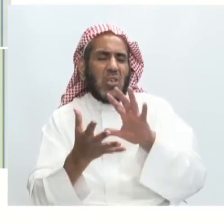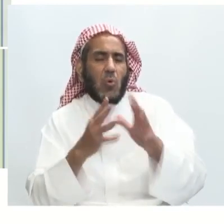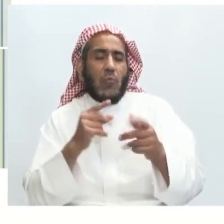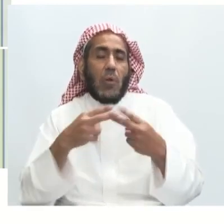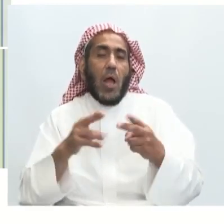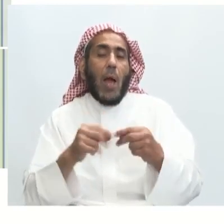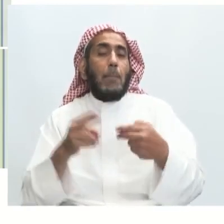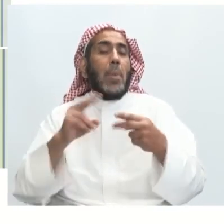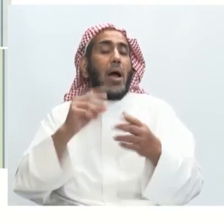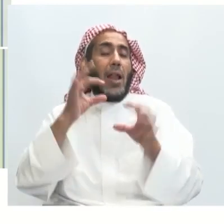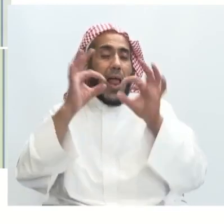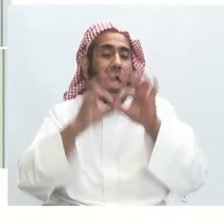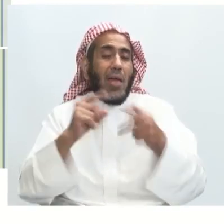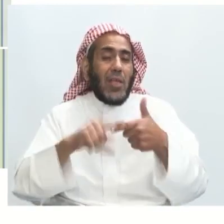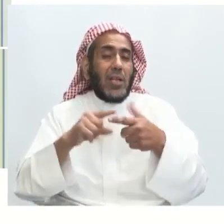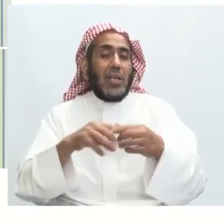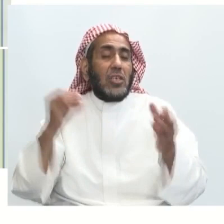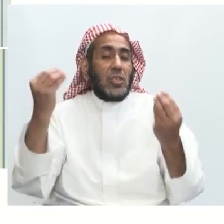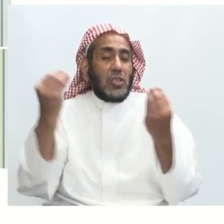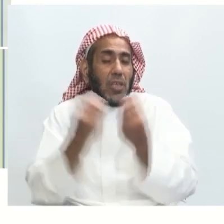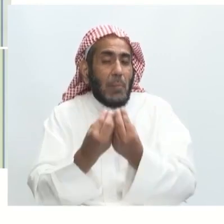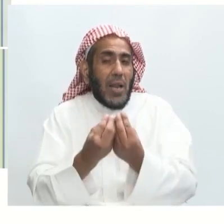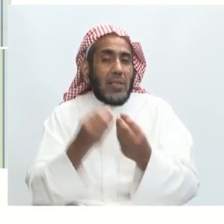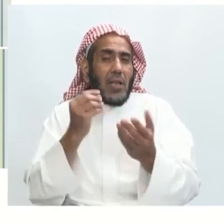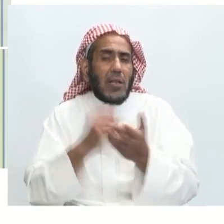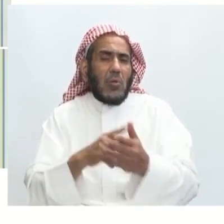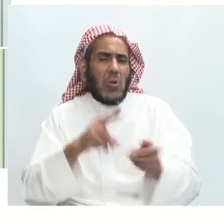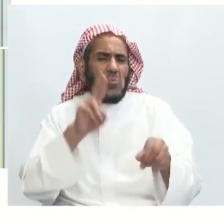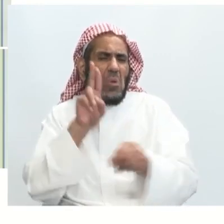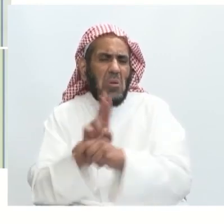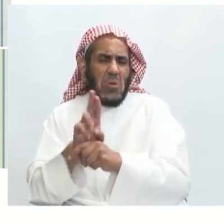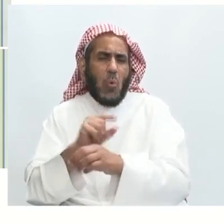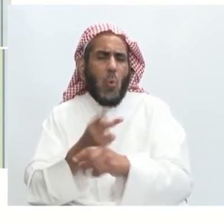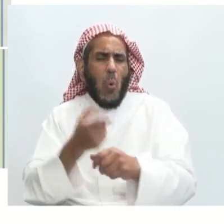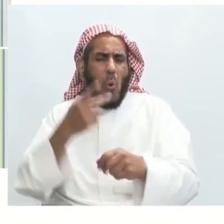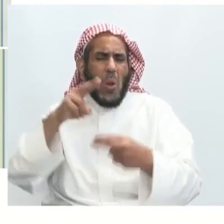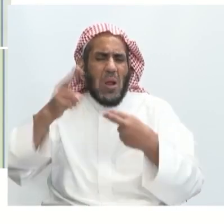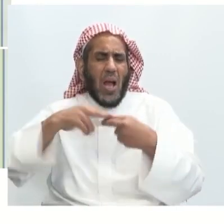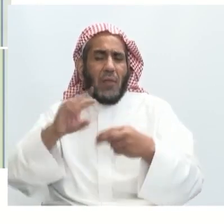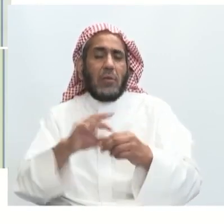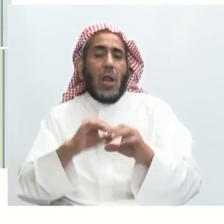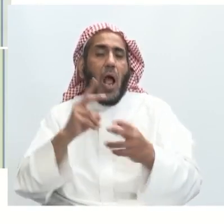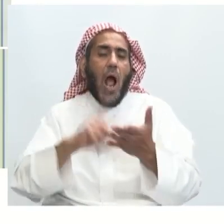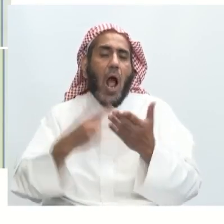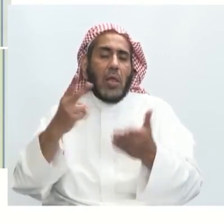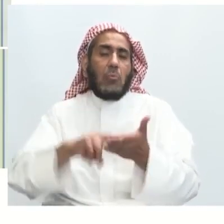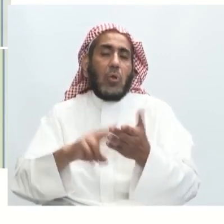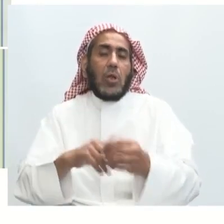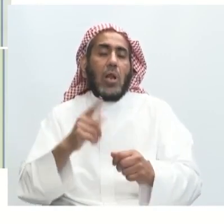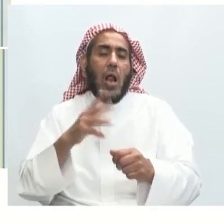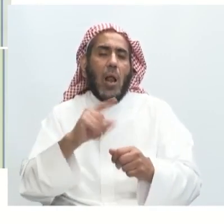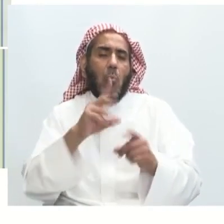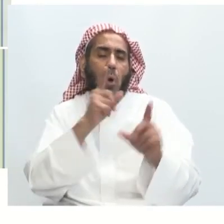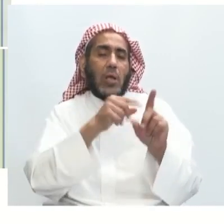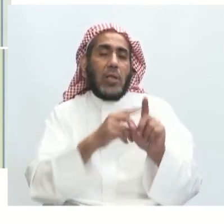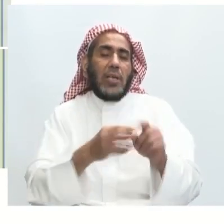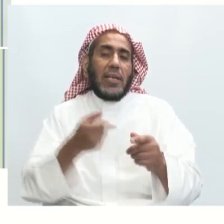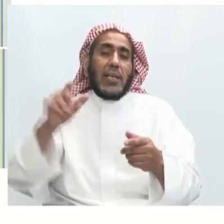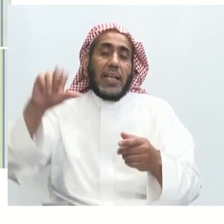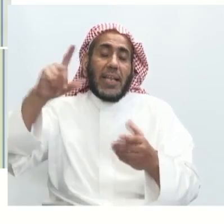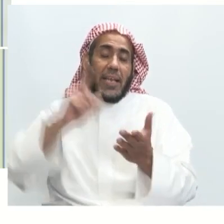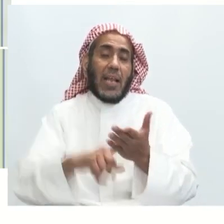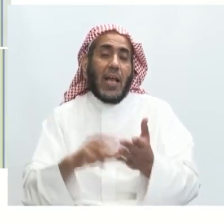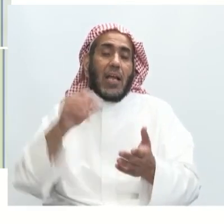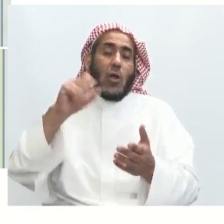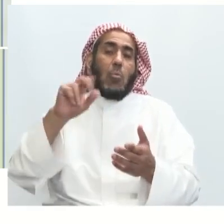القبول اما الايه الثانيه فاشتملت ذكرت تكذيب وصار هناك الانكار فاشتبت على اكثر مؤكد لذلك من المخاطب منكر انا